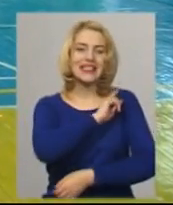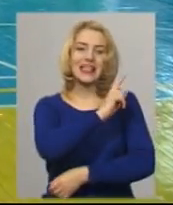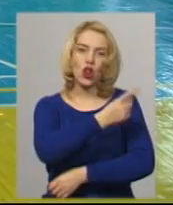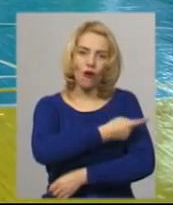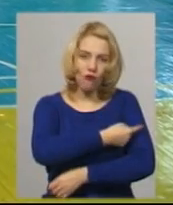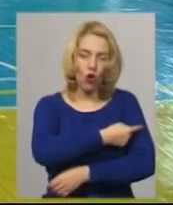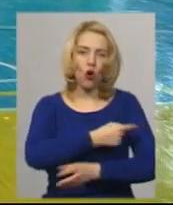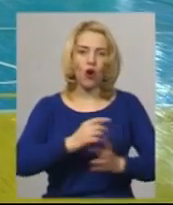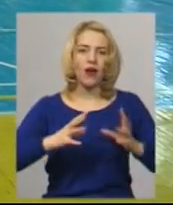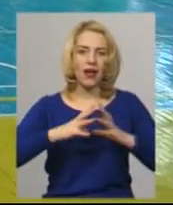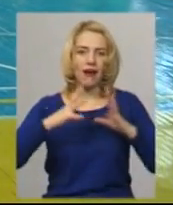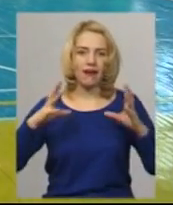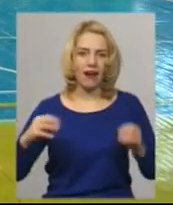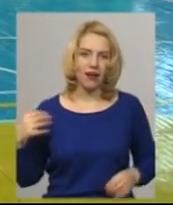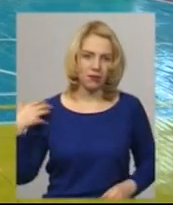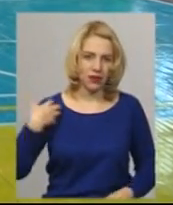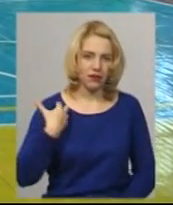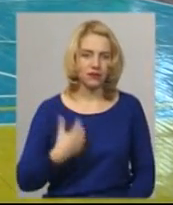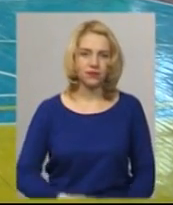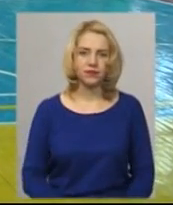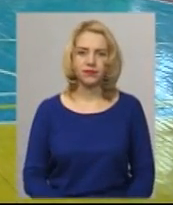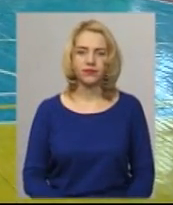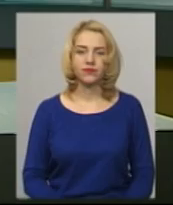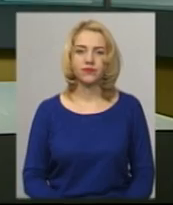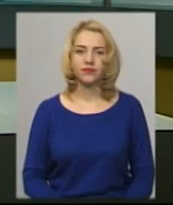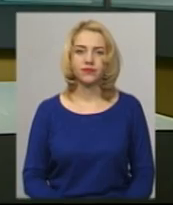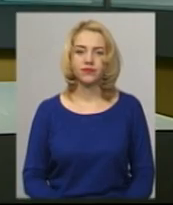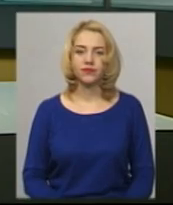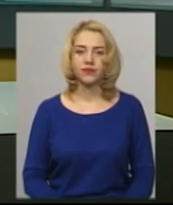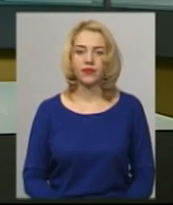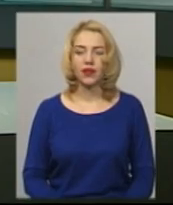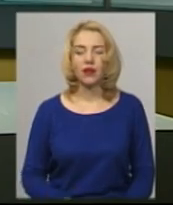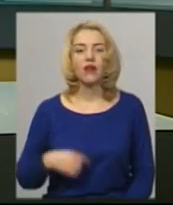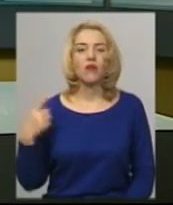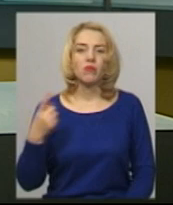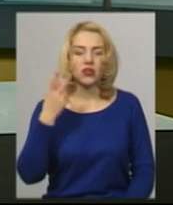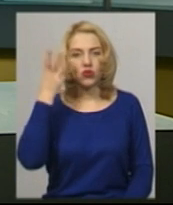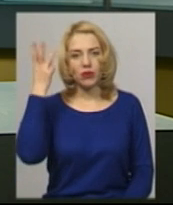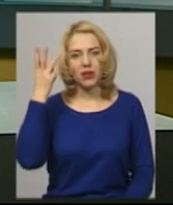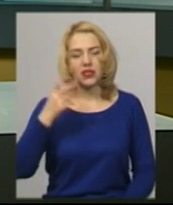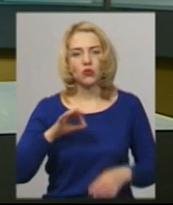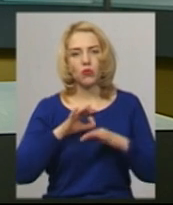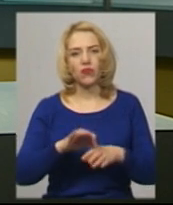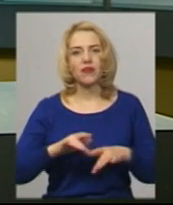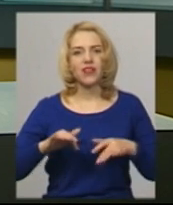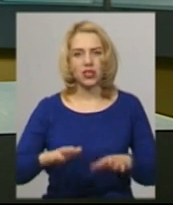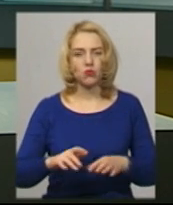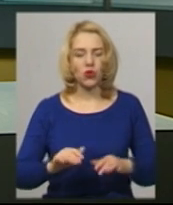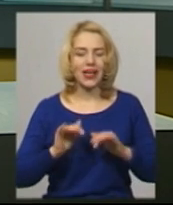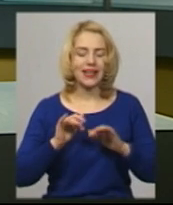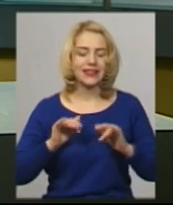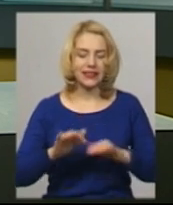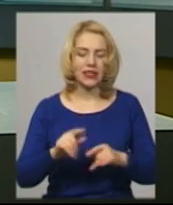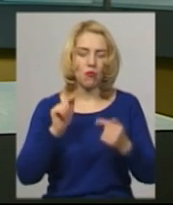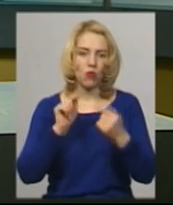Анастасія Збродова, Юрій Чорний. Новини на Суспільному. Хмельницький. Вперше у Хмельницькому провели флешмоб «Дій проти